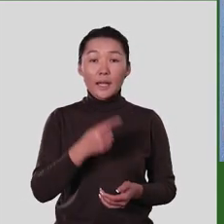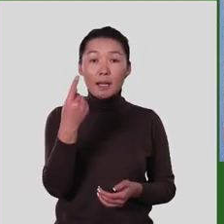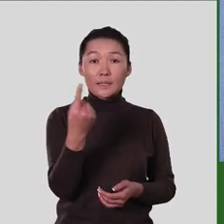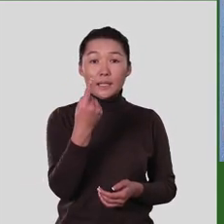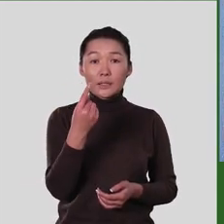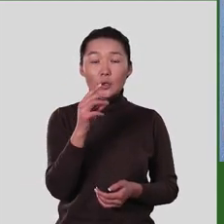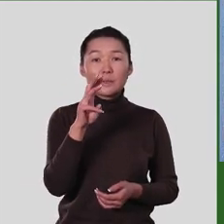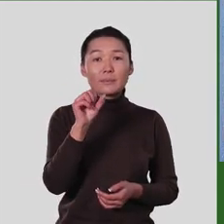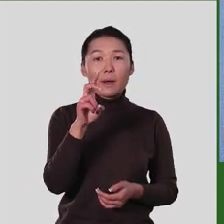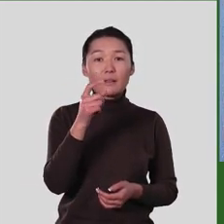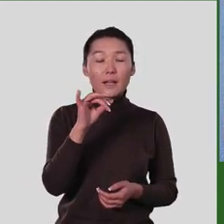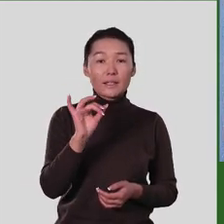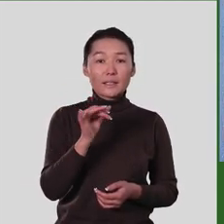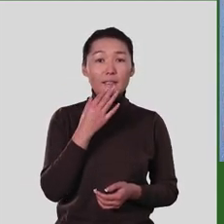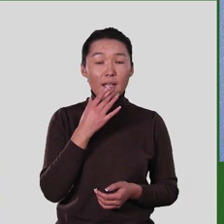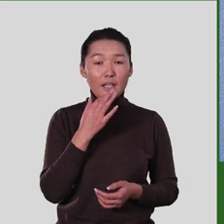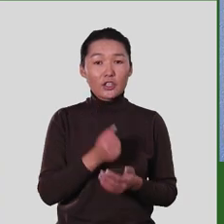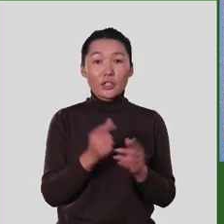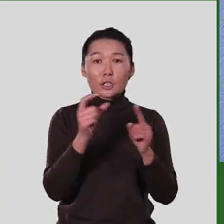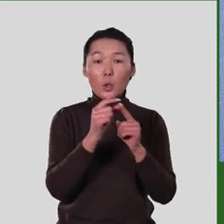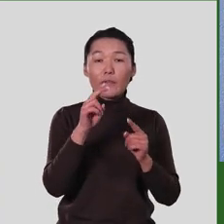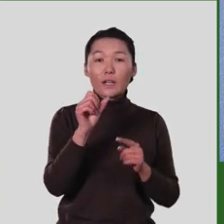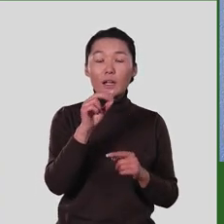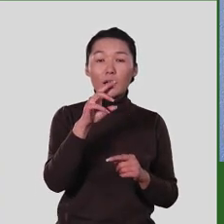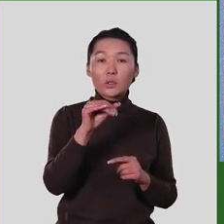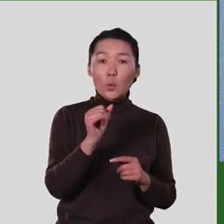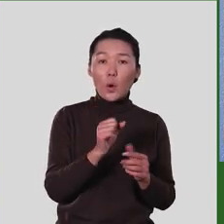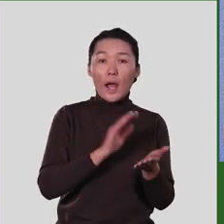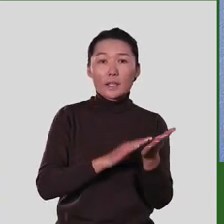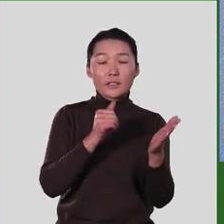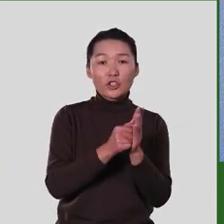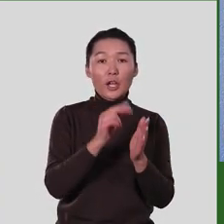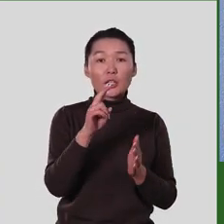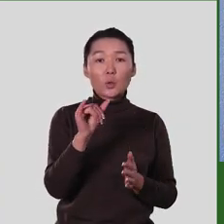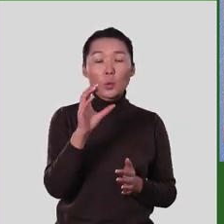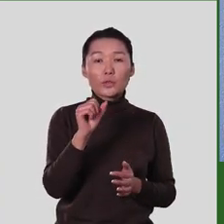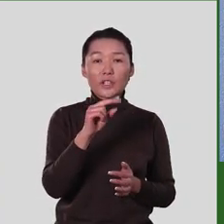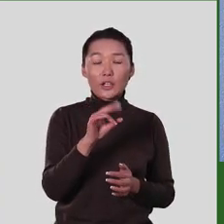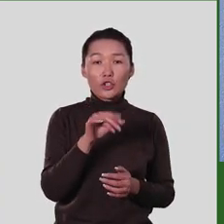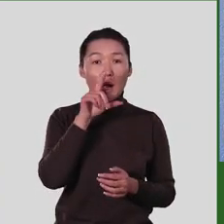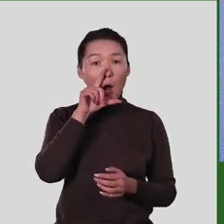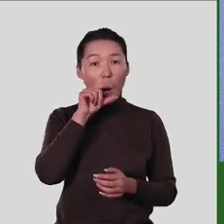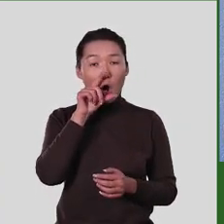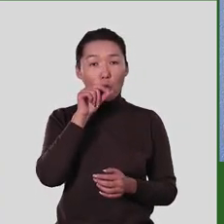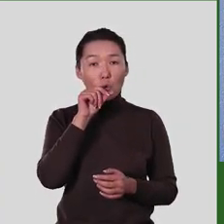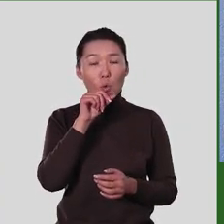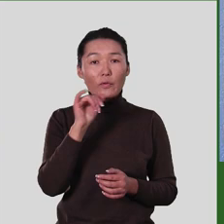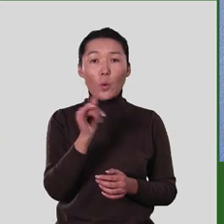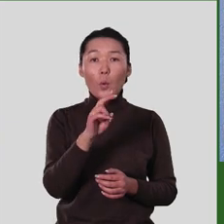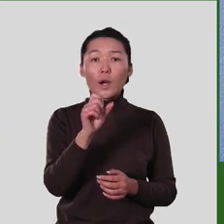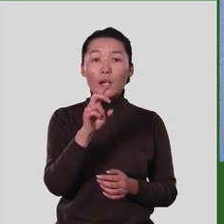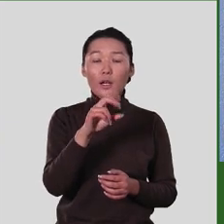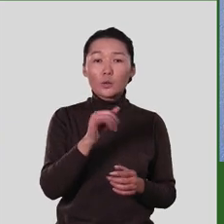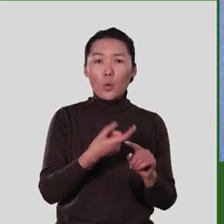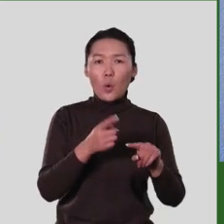из малайских наречий слово «кокотуа» означает «кусачки». Клюв у кокоду очень